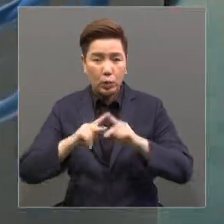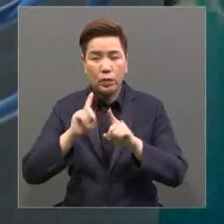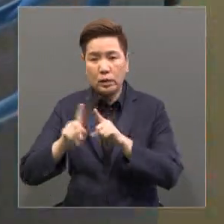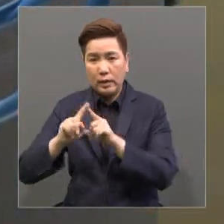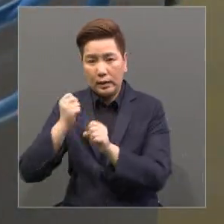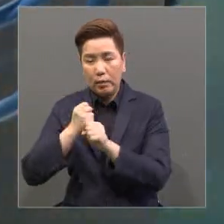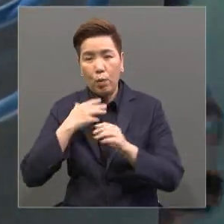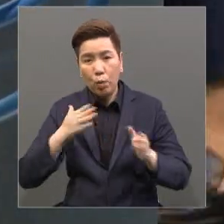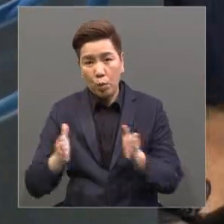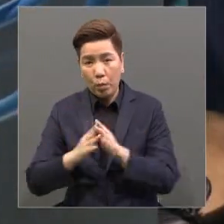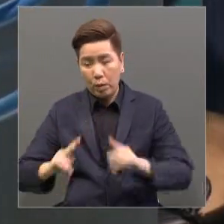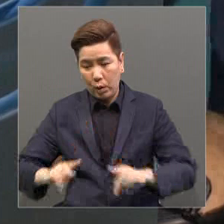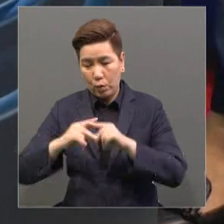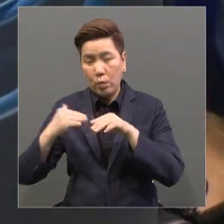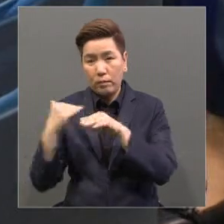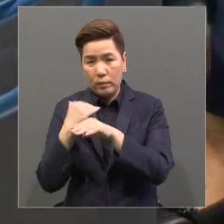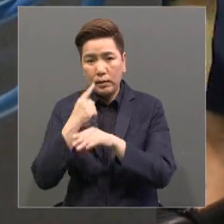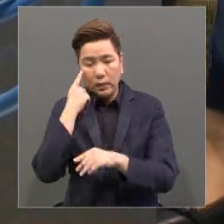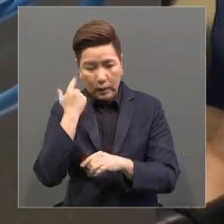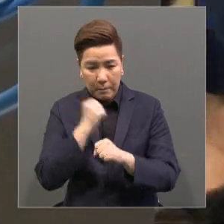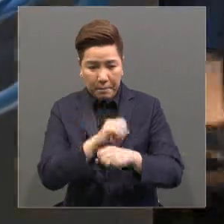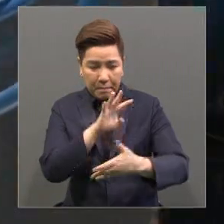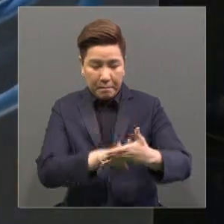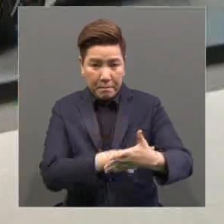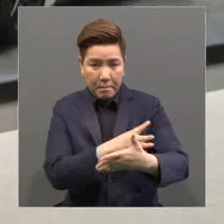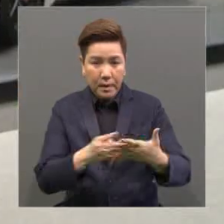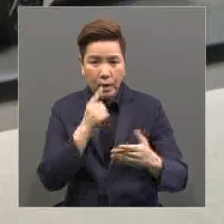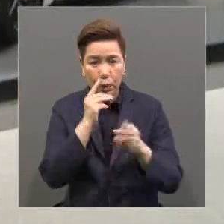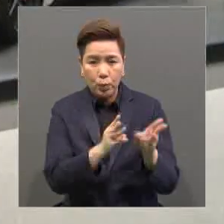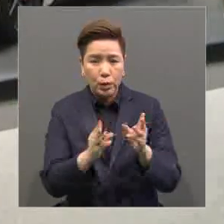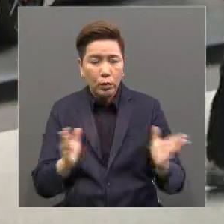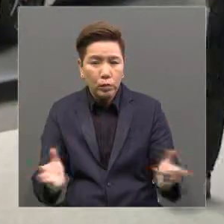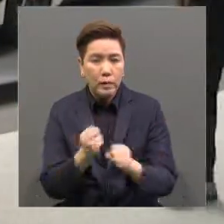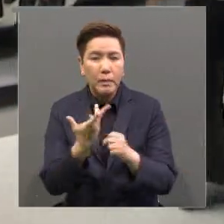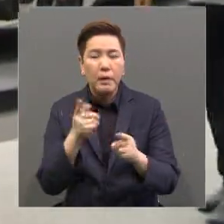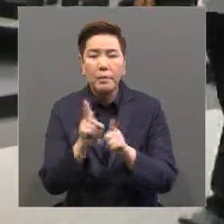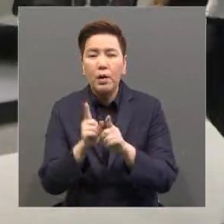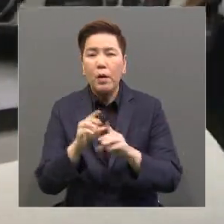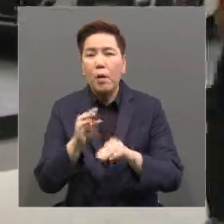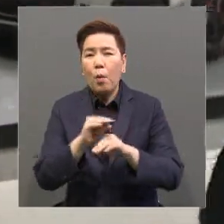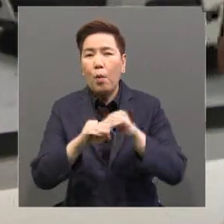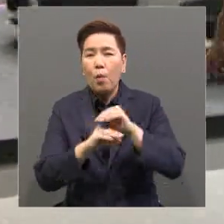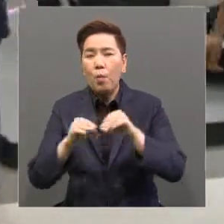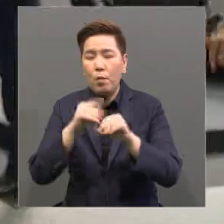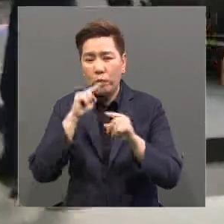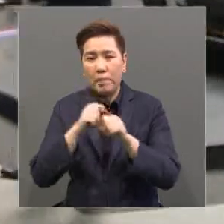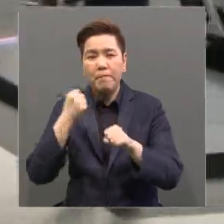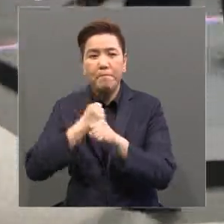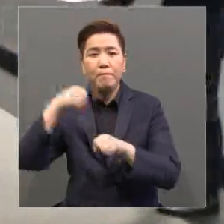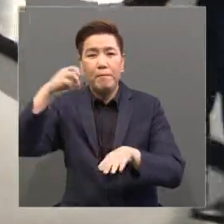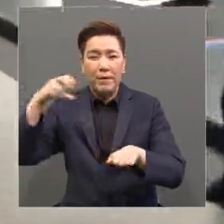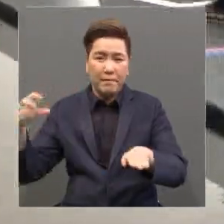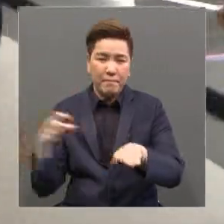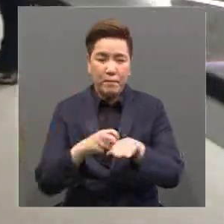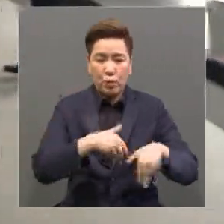กระทรวงคมนาคมหน่วยงานที่เกี่ยวข้องเข้าไปกำหนดมาตรการเพื่อสนับสนุนการก่อสร้างโครงข่ายสถานีอัดประจุไฟ